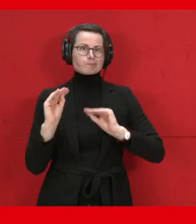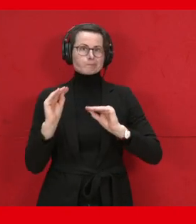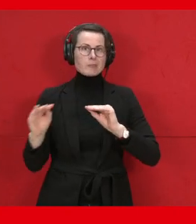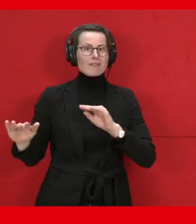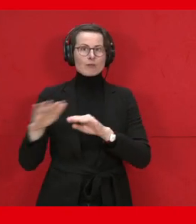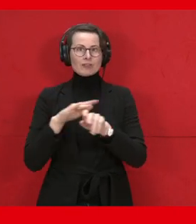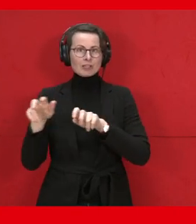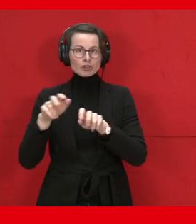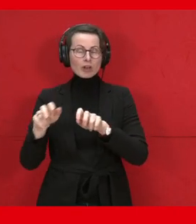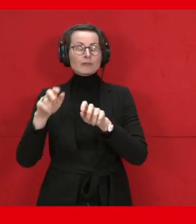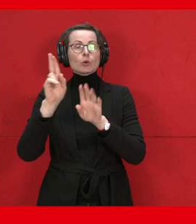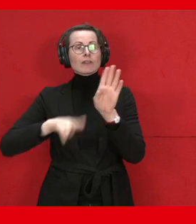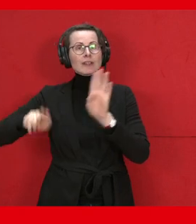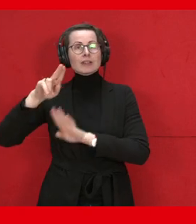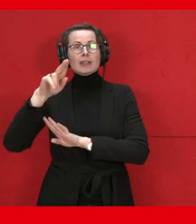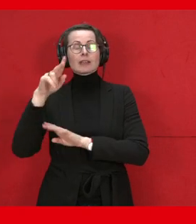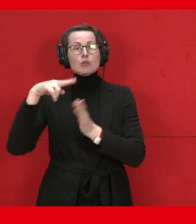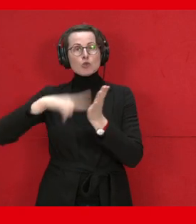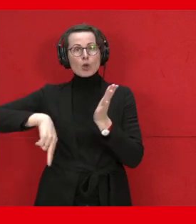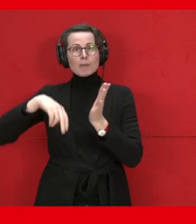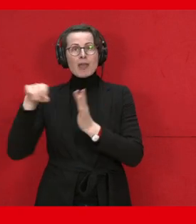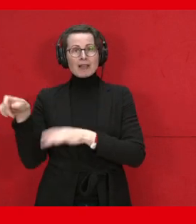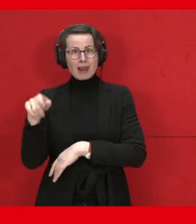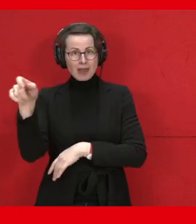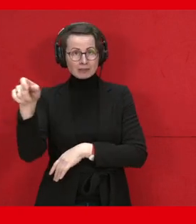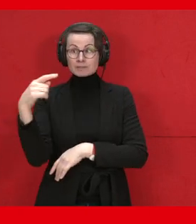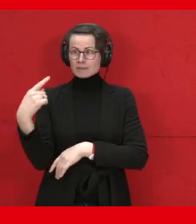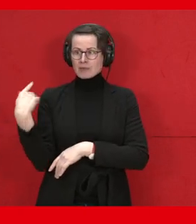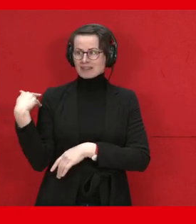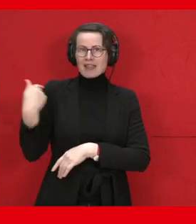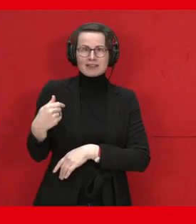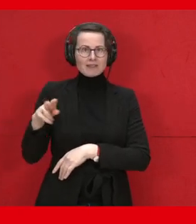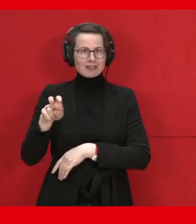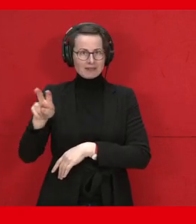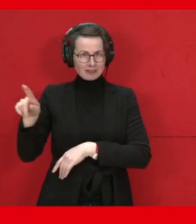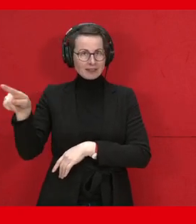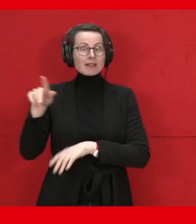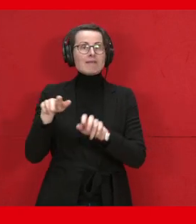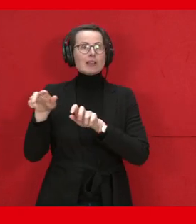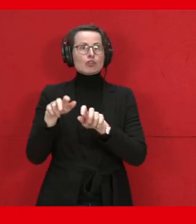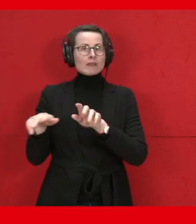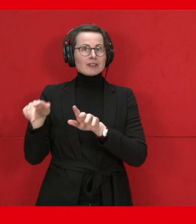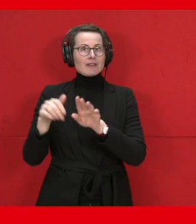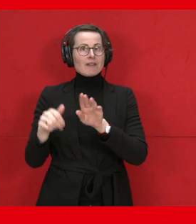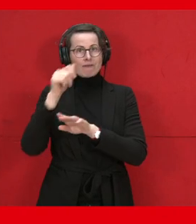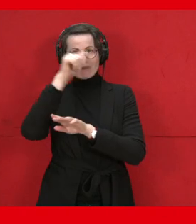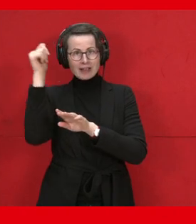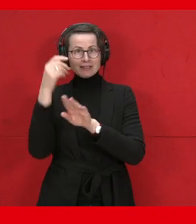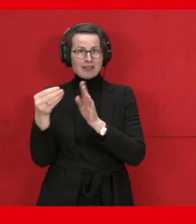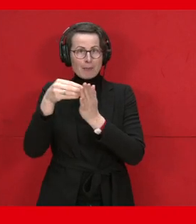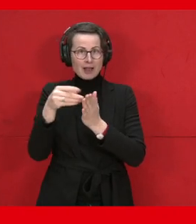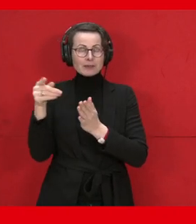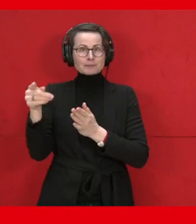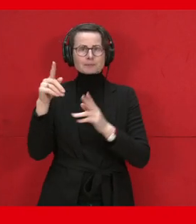Universität Nürnberg-Erlangen. Seit 2020 sind Sie eine der Wirtschaftsweisen. Und jetzt wird es ein bisschen kompliziert, aber ich zitiere nochmal, wie das Gremium